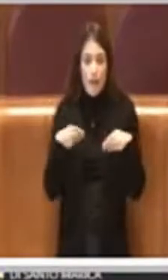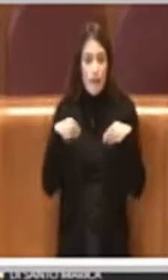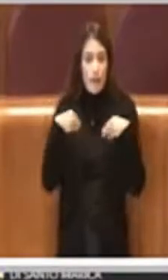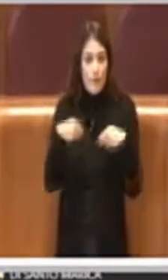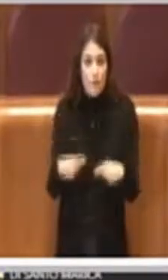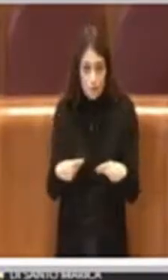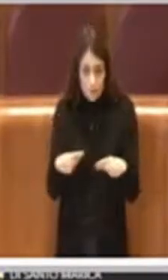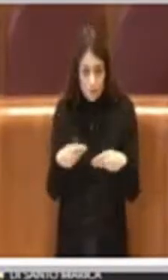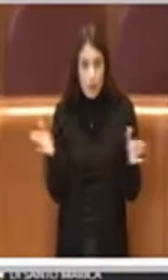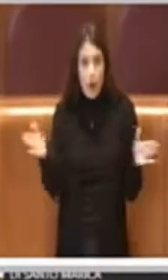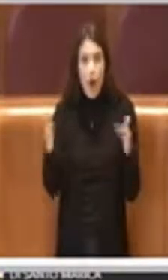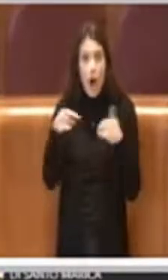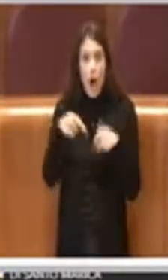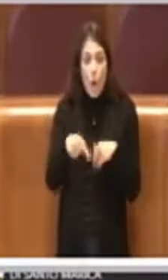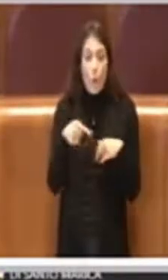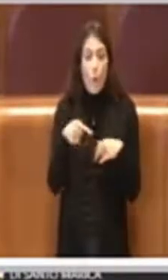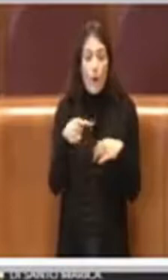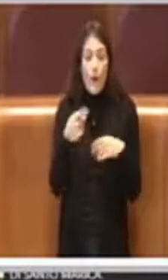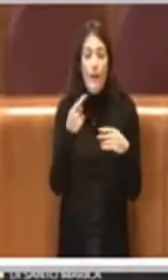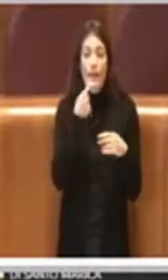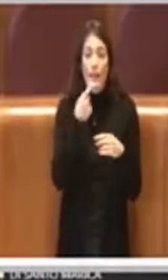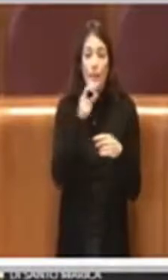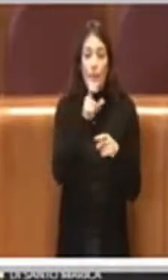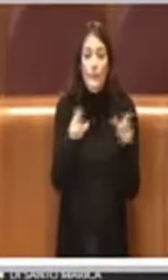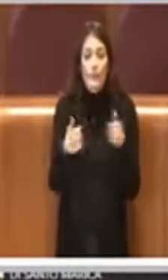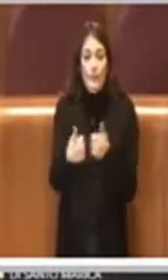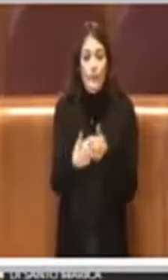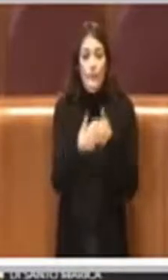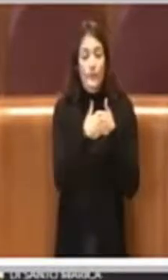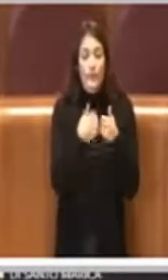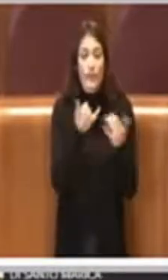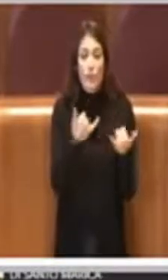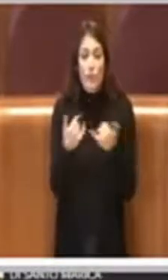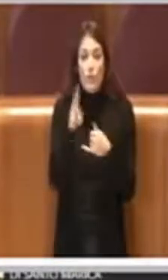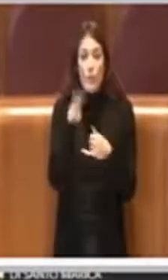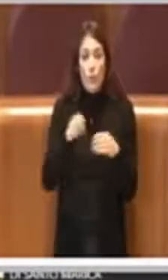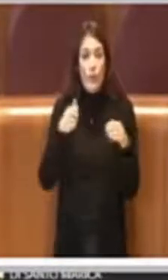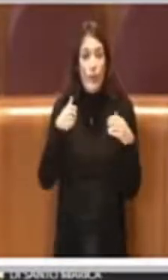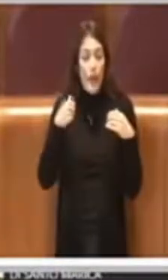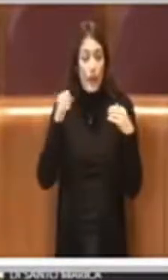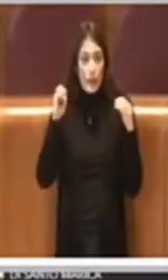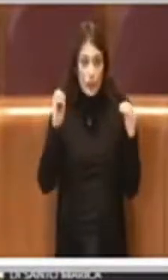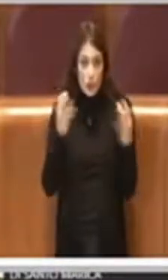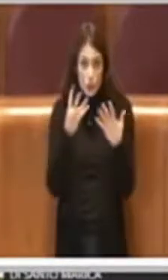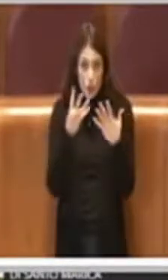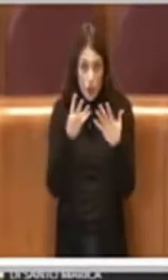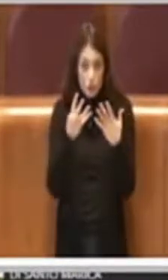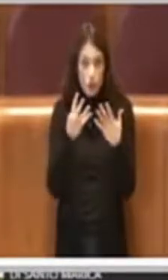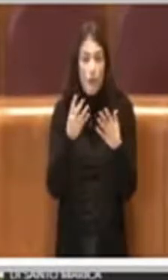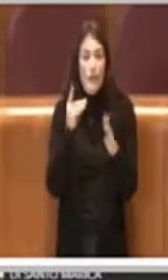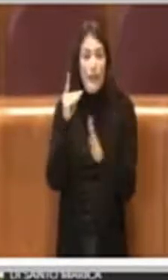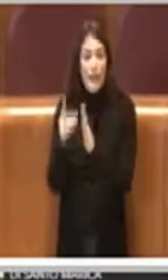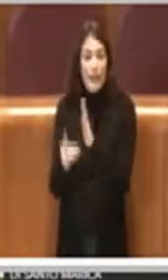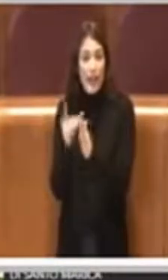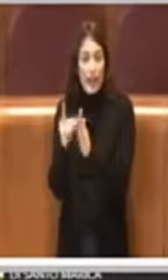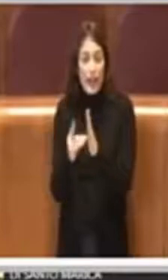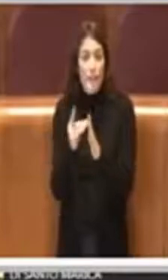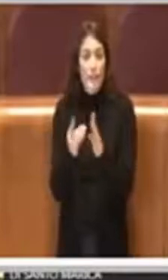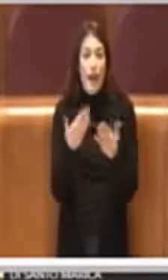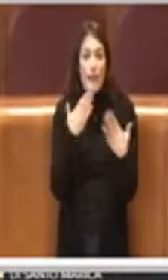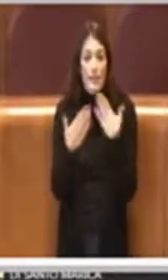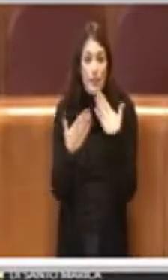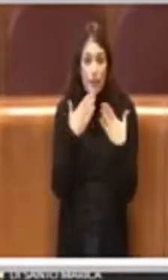ha seguito, lo scorso anno, a dicembre 2019, è stata approvata con un percorso simile la delibera di Assemblea Capitolina